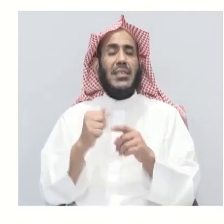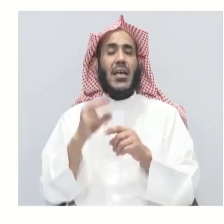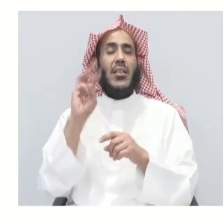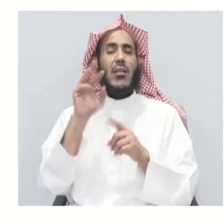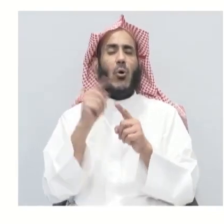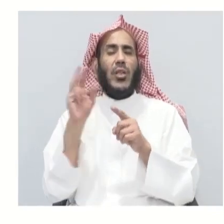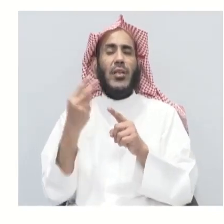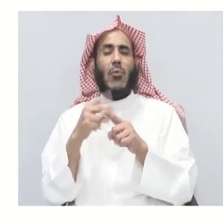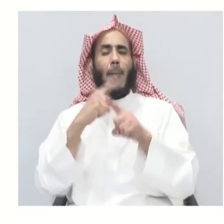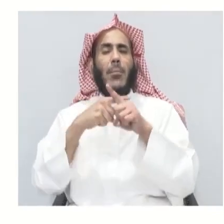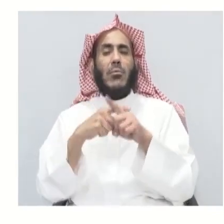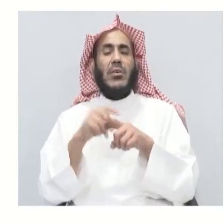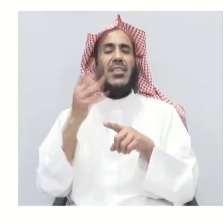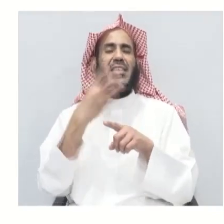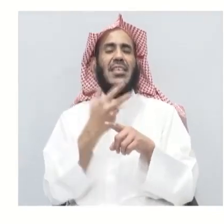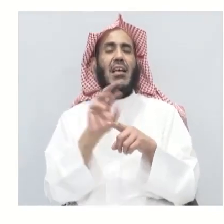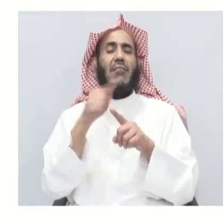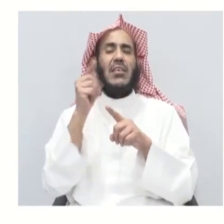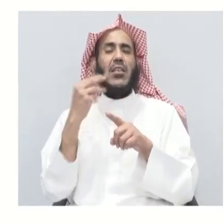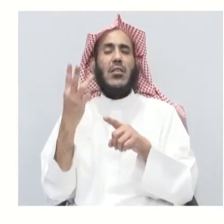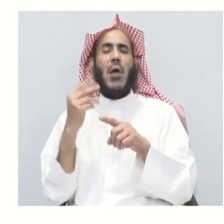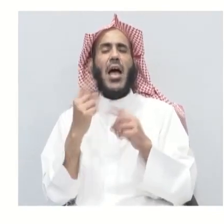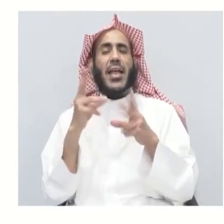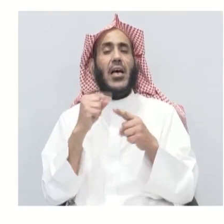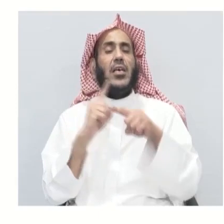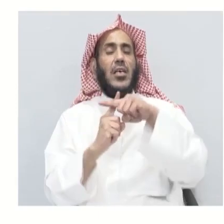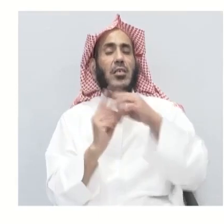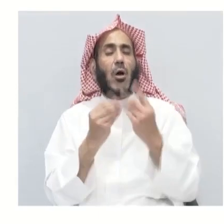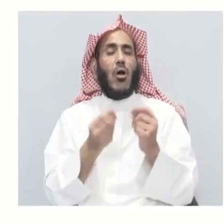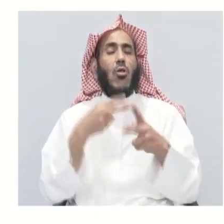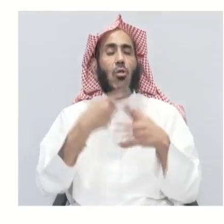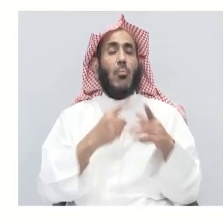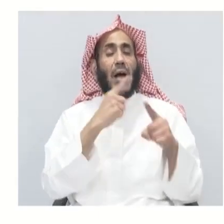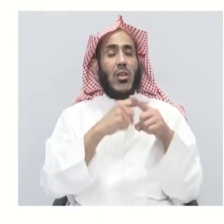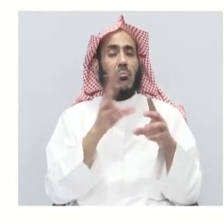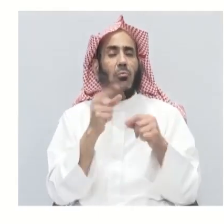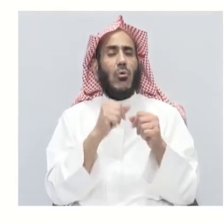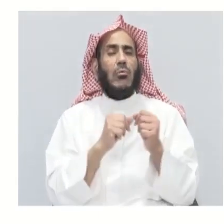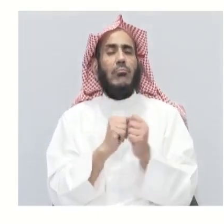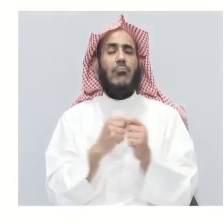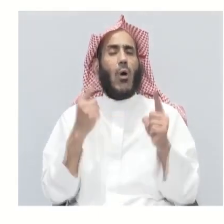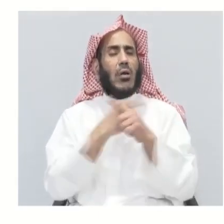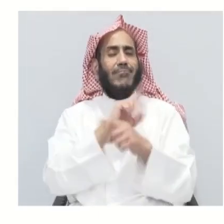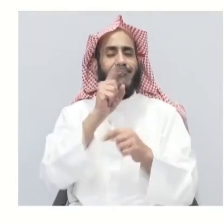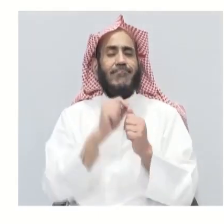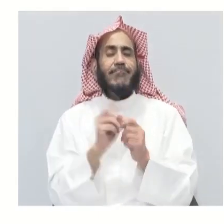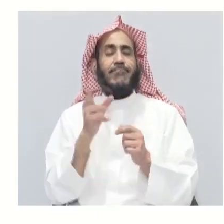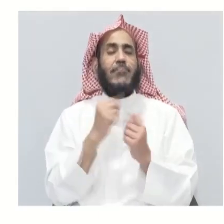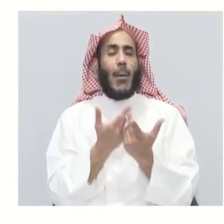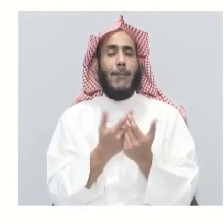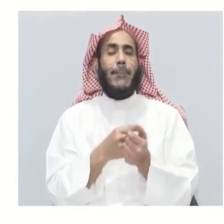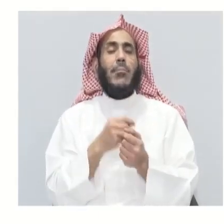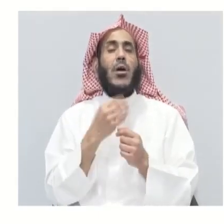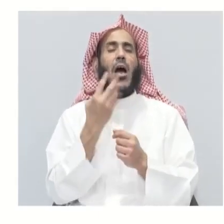3.2 مضروبه في 9.8 اجمع ثم اضرب وليس العكس حتى لا يخرج لك الناتج خطا ستخرج الناتج لك